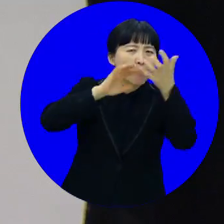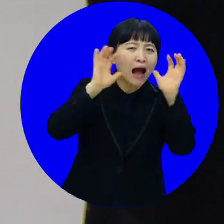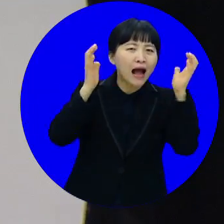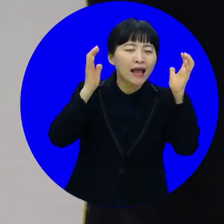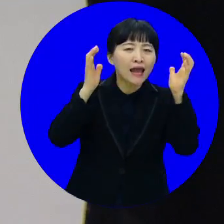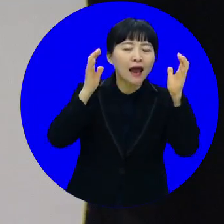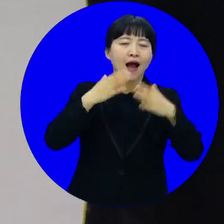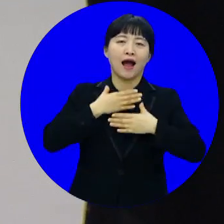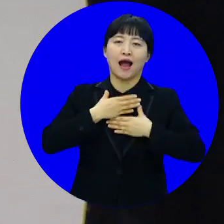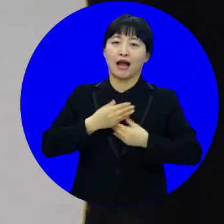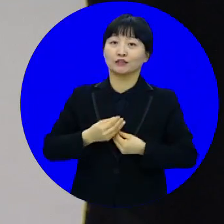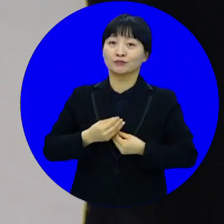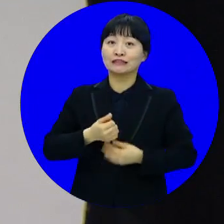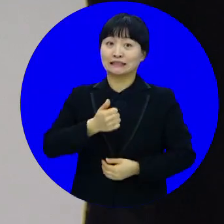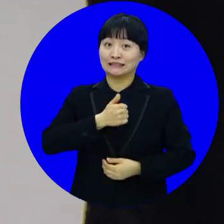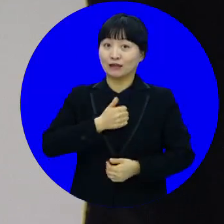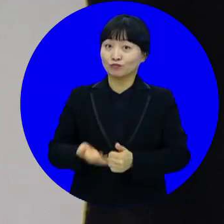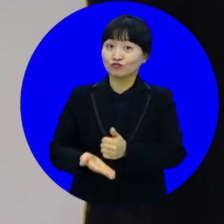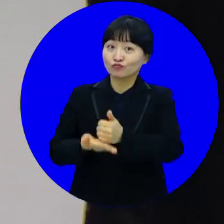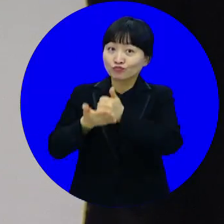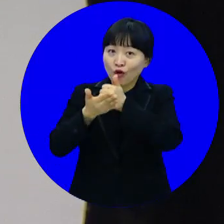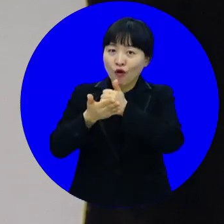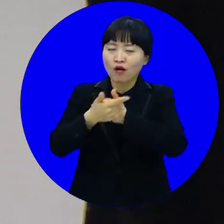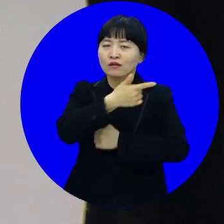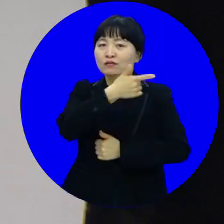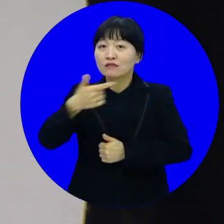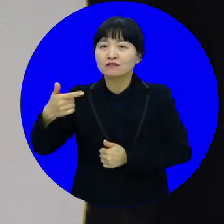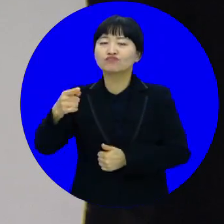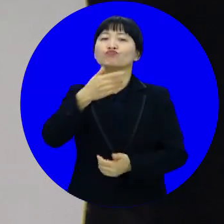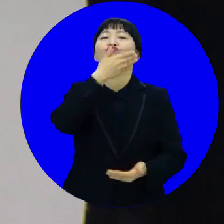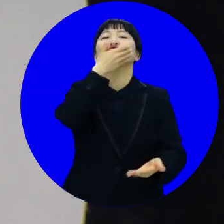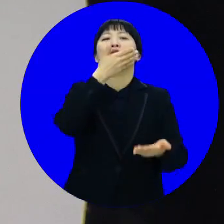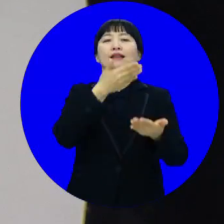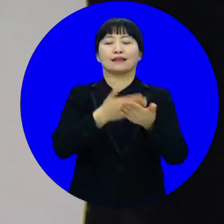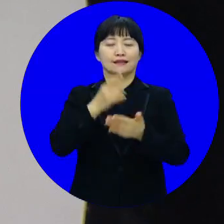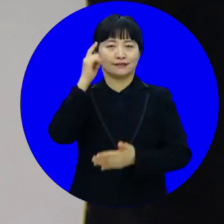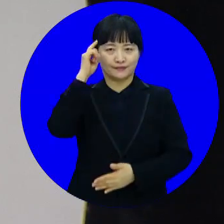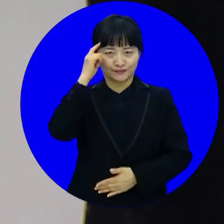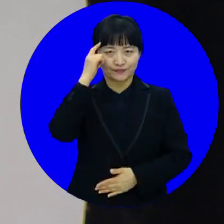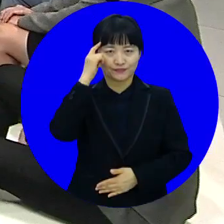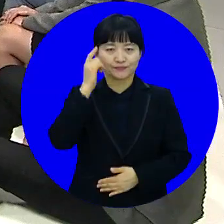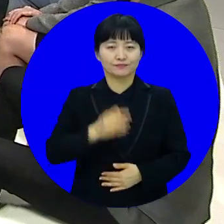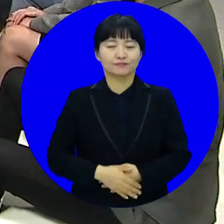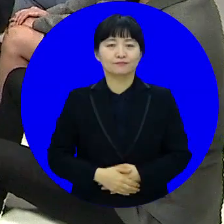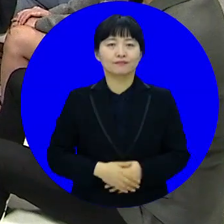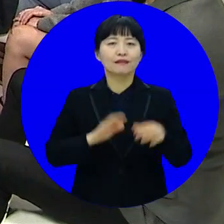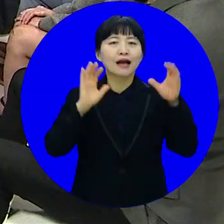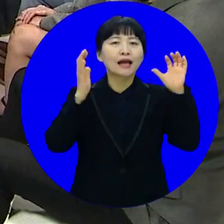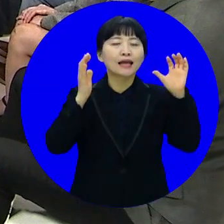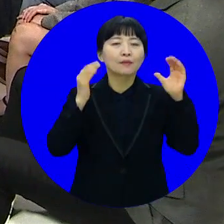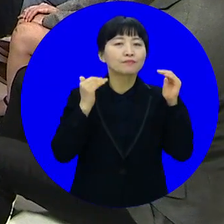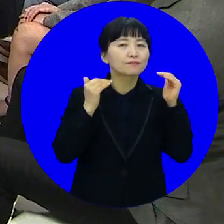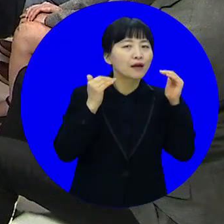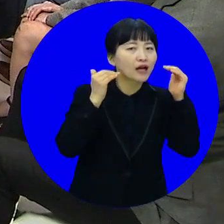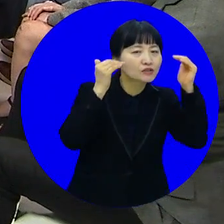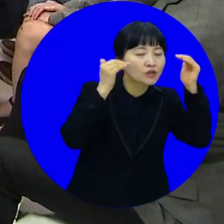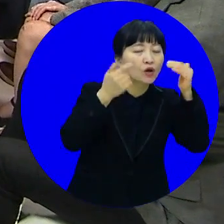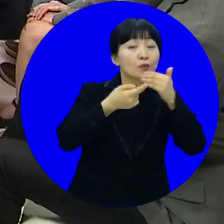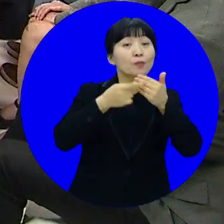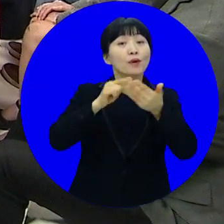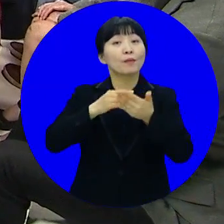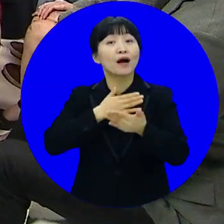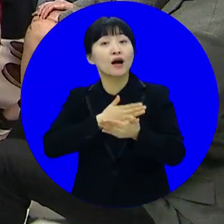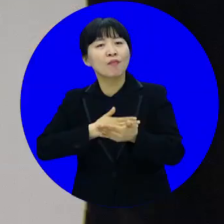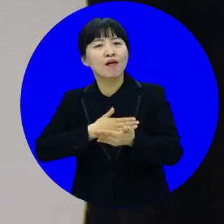잡아줄 수 있고 자존감도 높여줄 수 있다. 너무나도 중요하다는 생각이 드는데요. 아이들의 성장 과정 또 정서적인